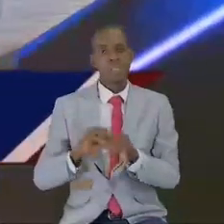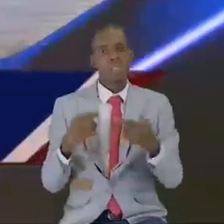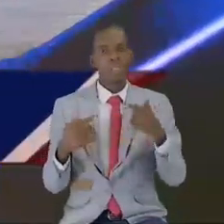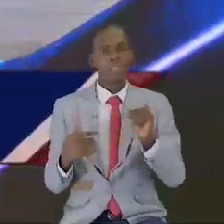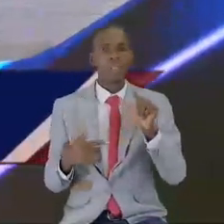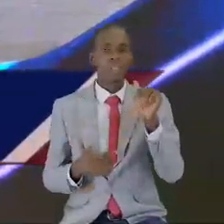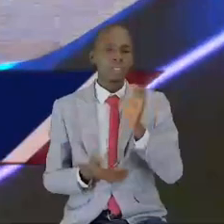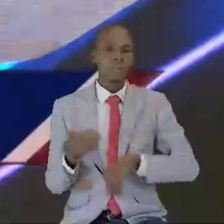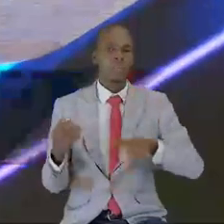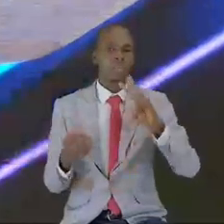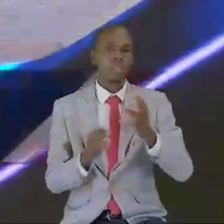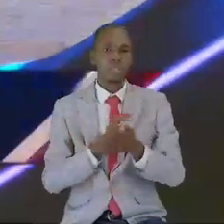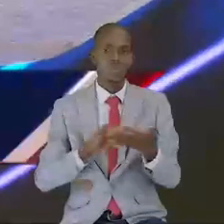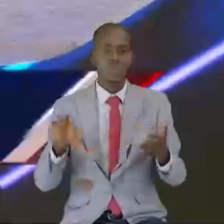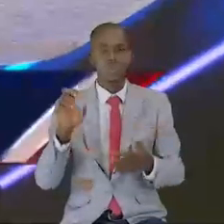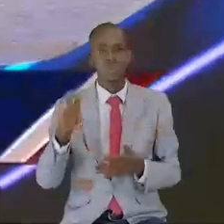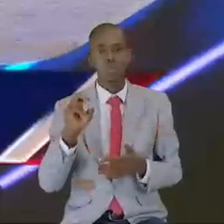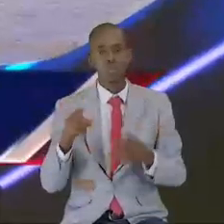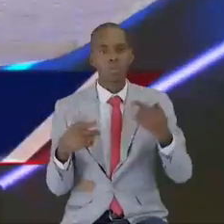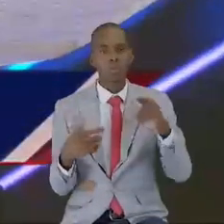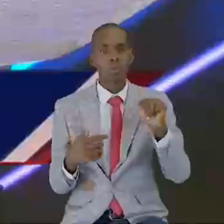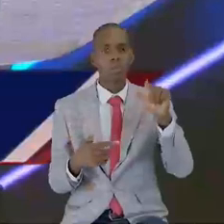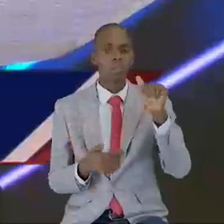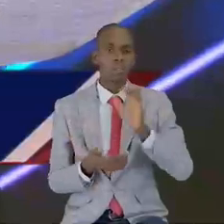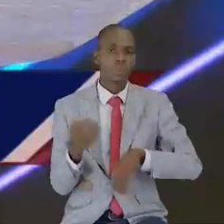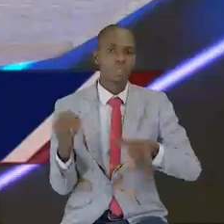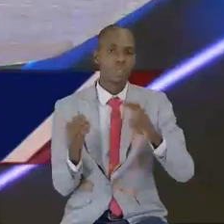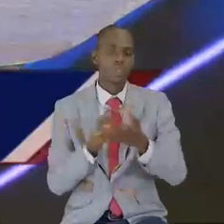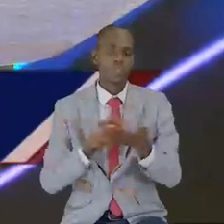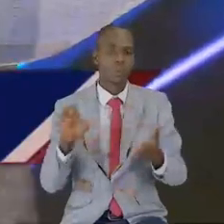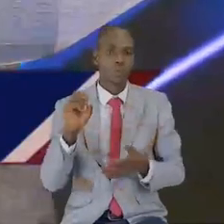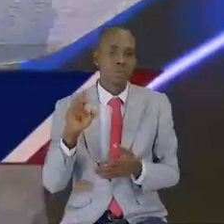Galates 6, 12, Galates 5.